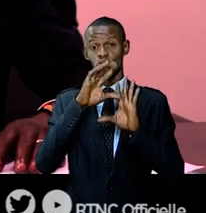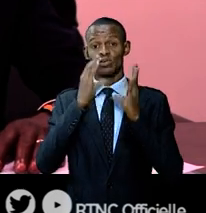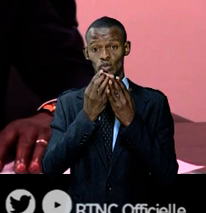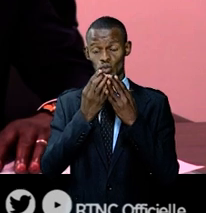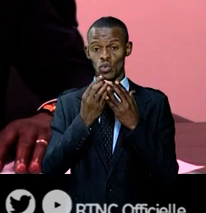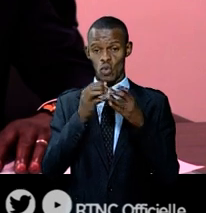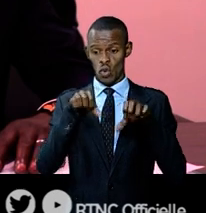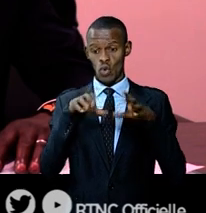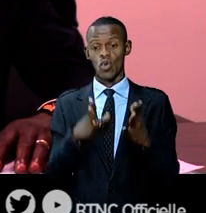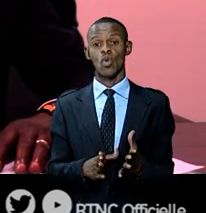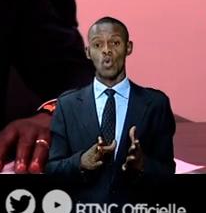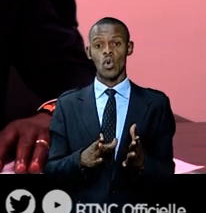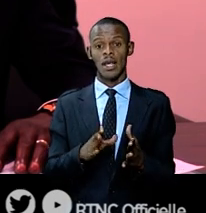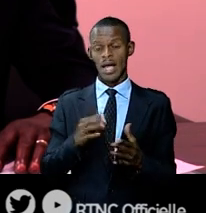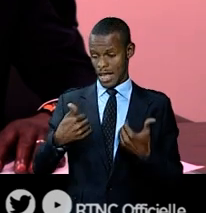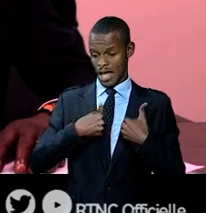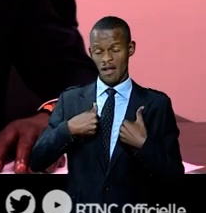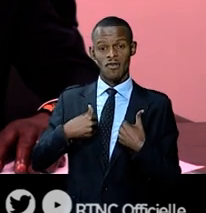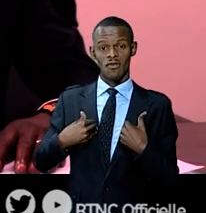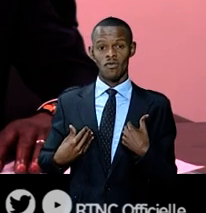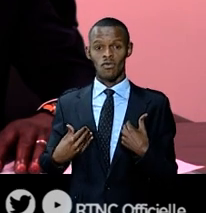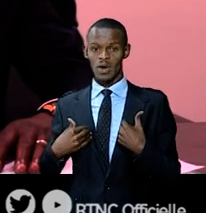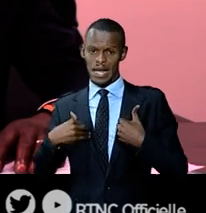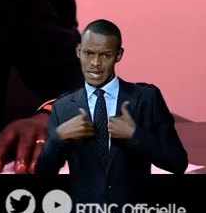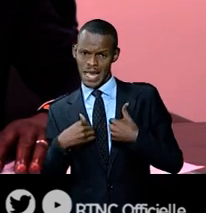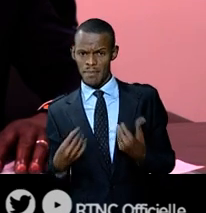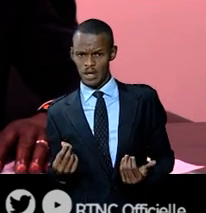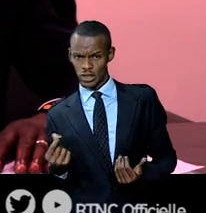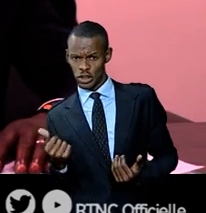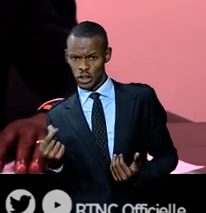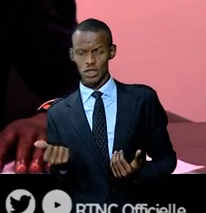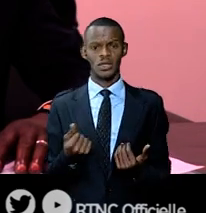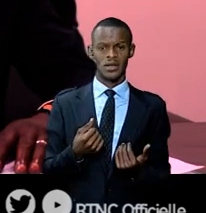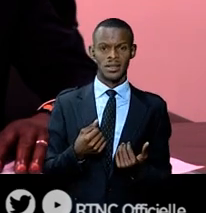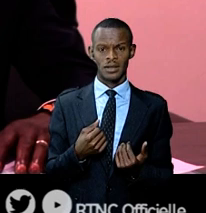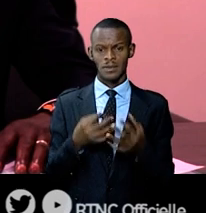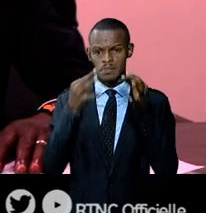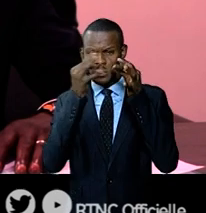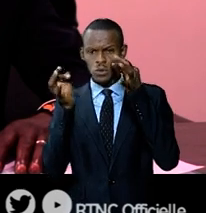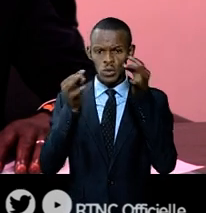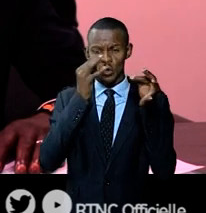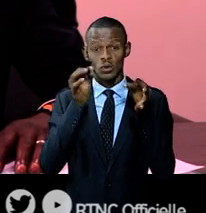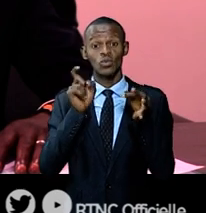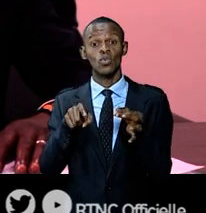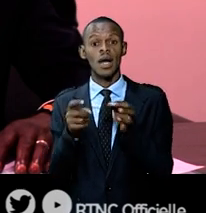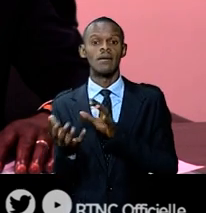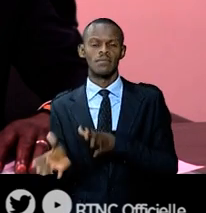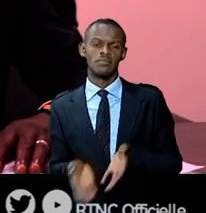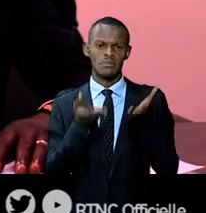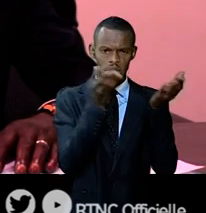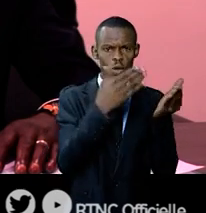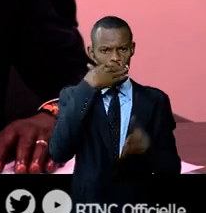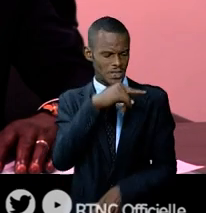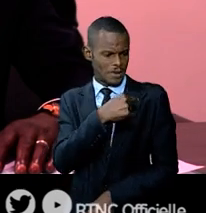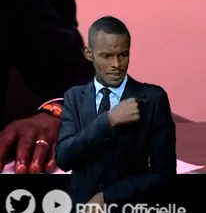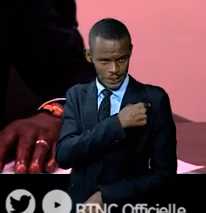compatriotes détenteurs d'animaux de compagnie, particulièrement les chiens, de les faire vacciner auprès de nos services compétents